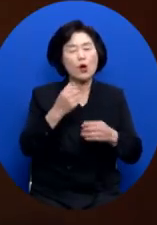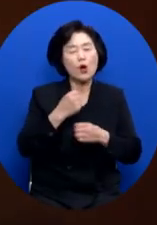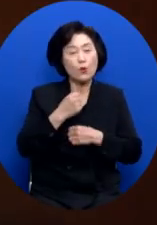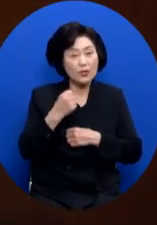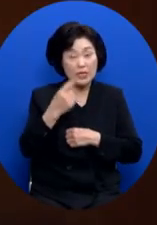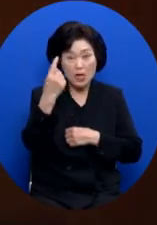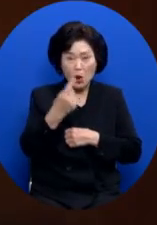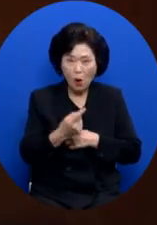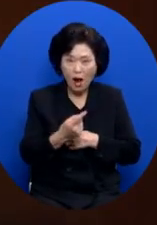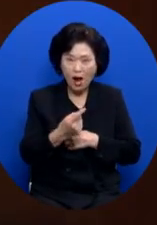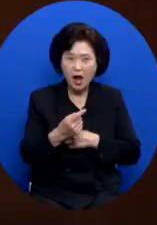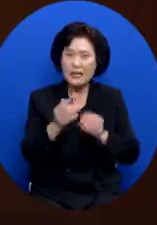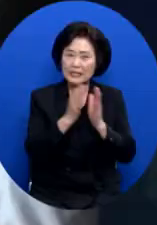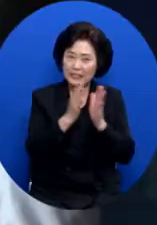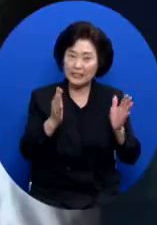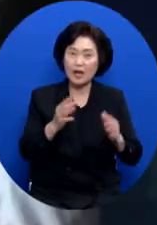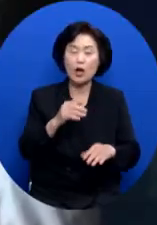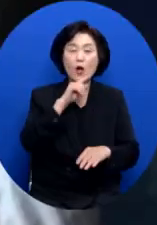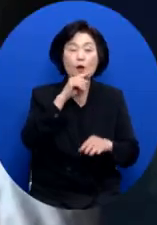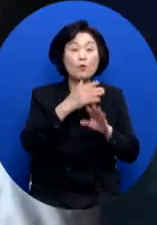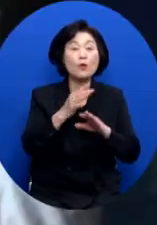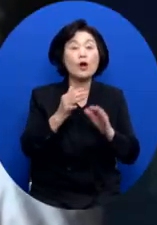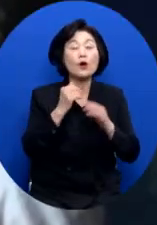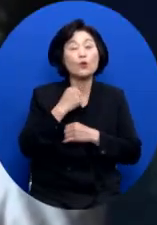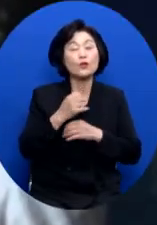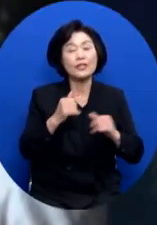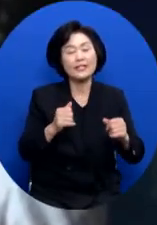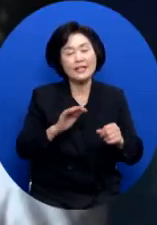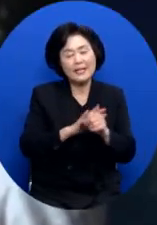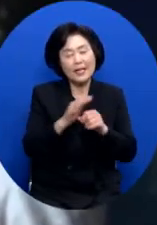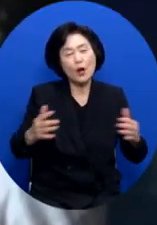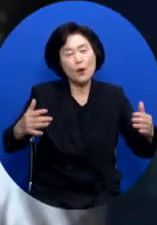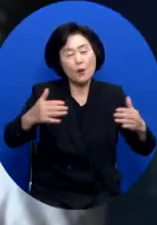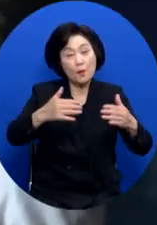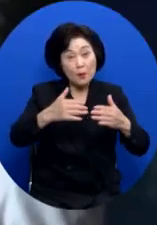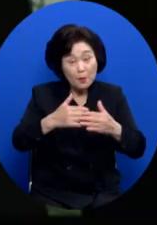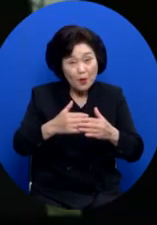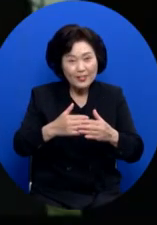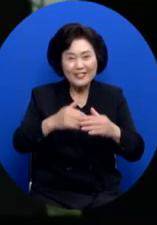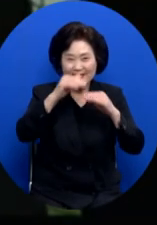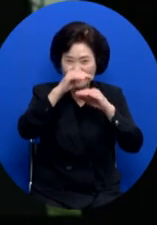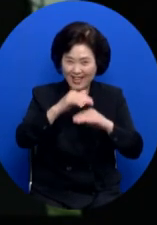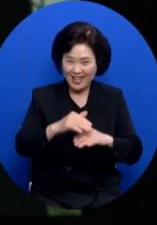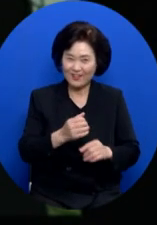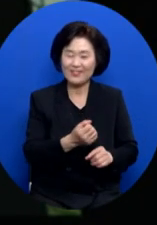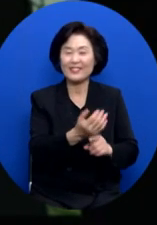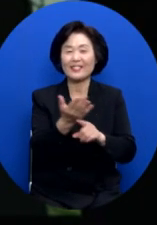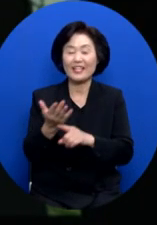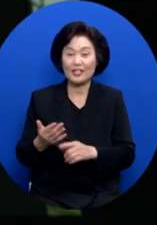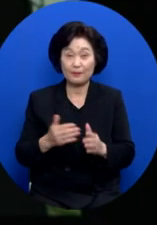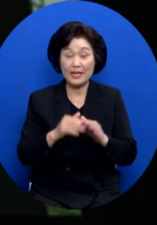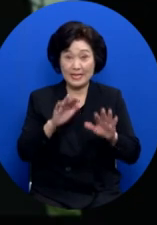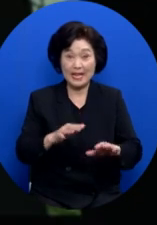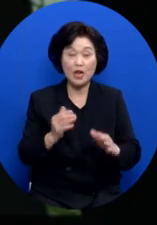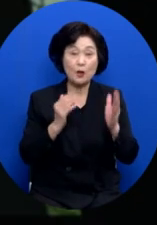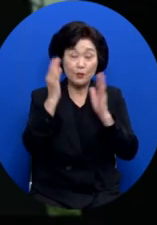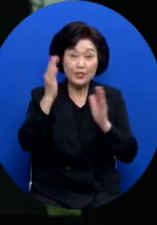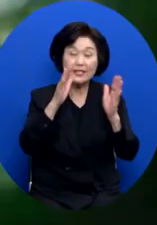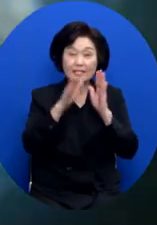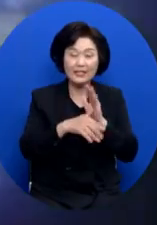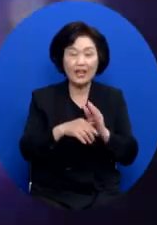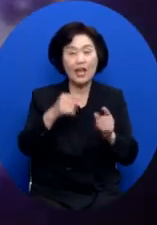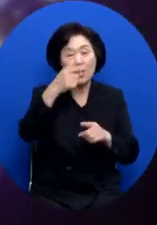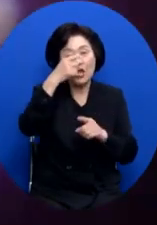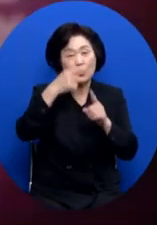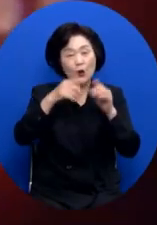소란이 시작됐고 북한군을 사랑으로 품어주며 벌어지는 사건을 다루고 있습니다. 또한 이날 뮤지컬에서 교회 성도들이